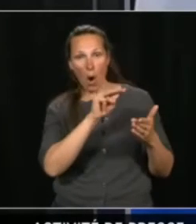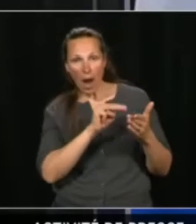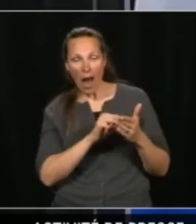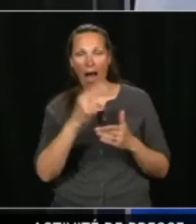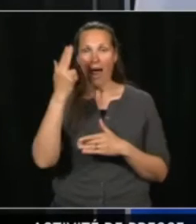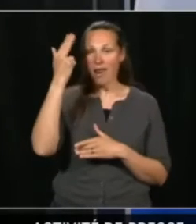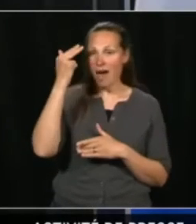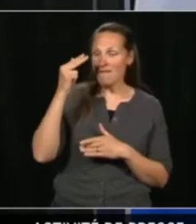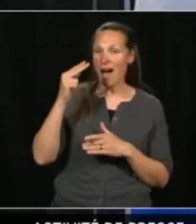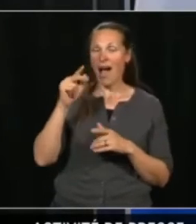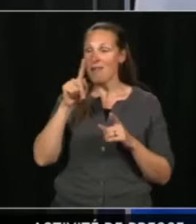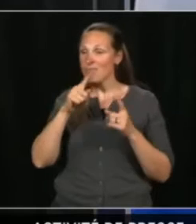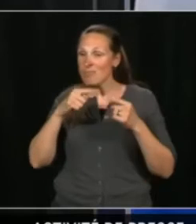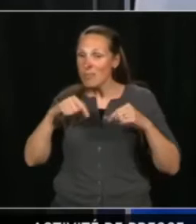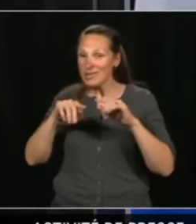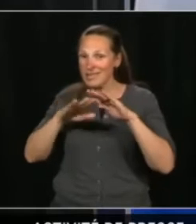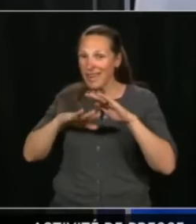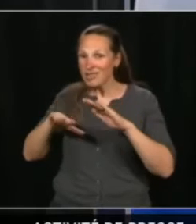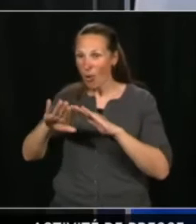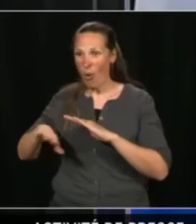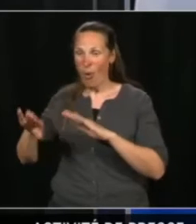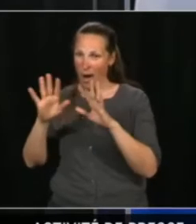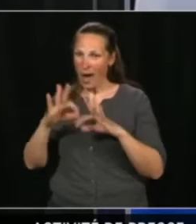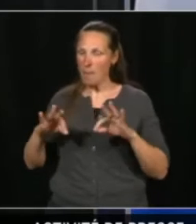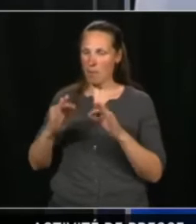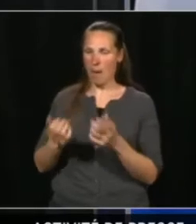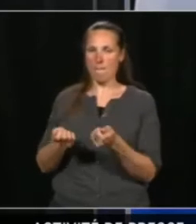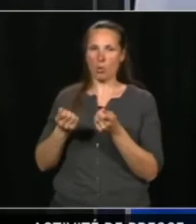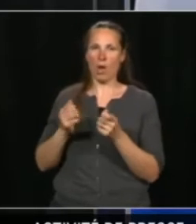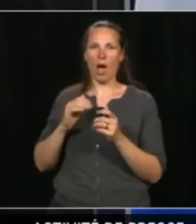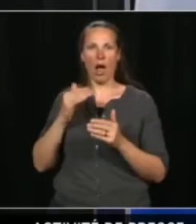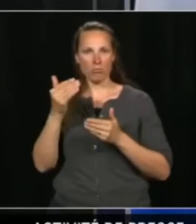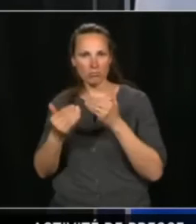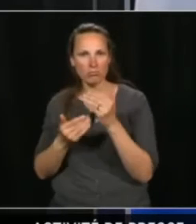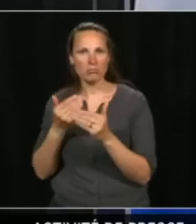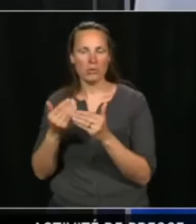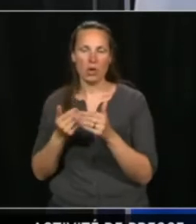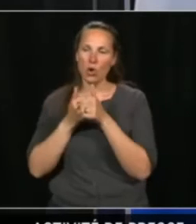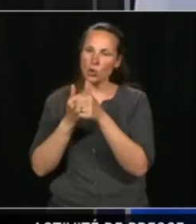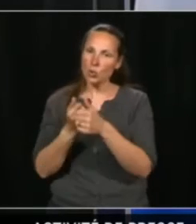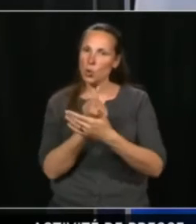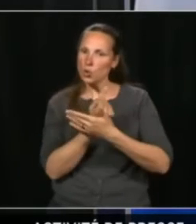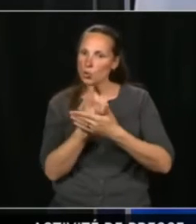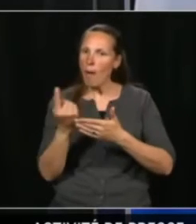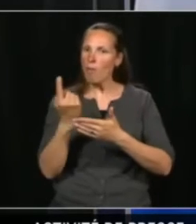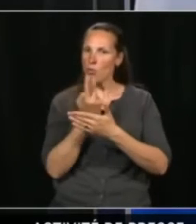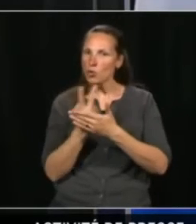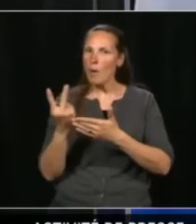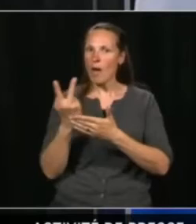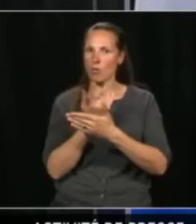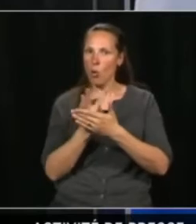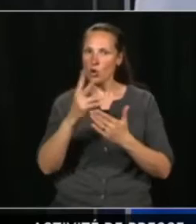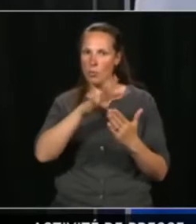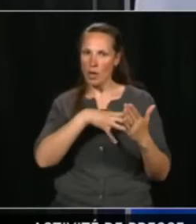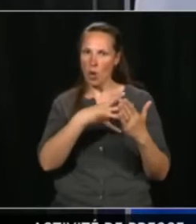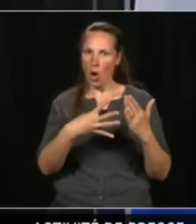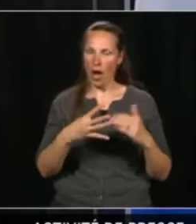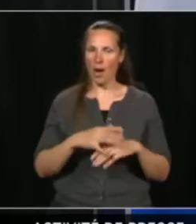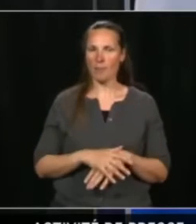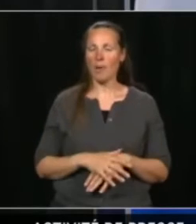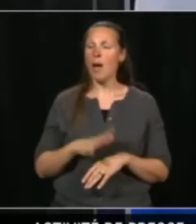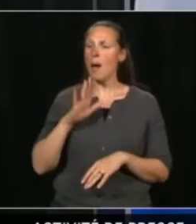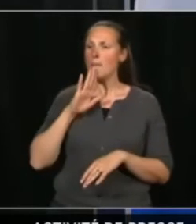pas y aller trop rapidement. Donc, ça se passe sur quelques semaines. Quand j'ai parlé de petits parties, ça rimait avec